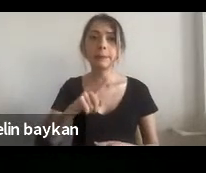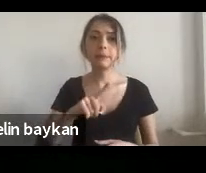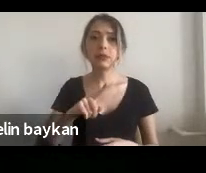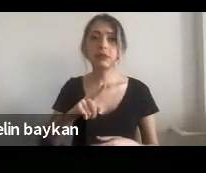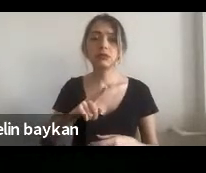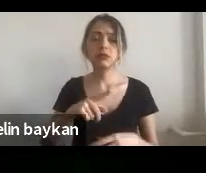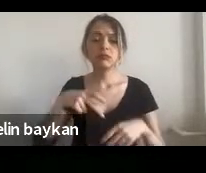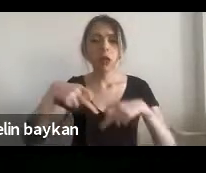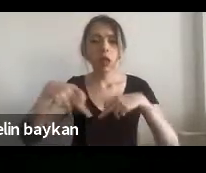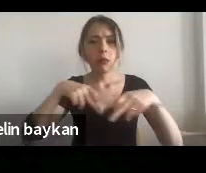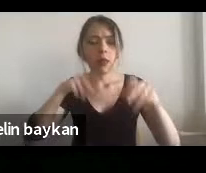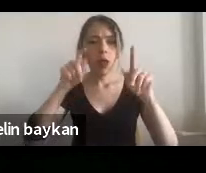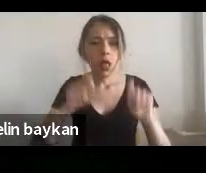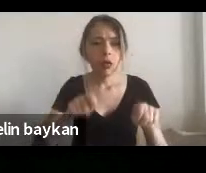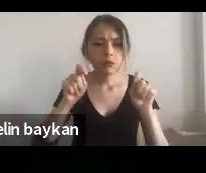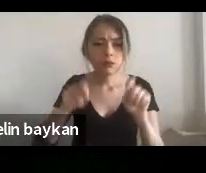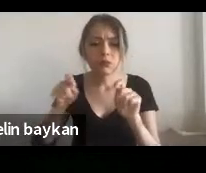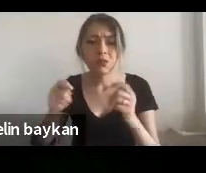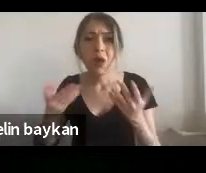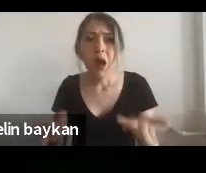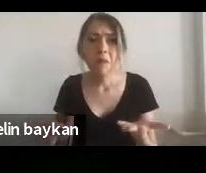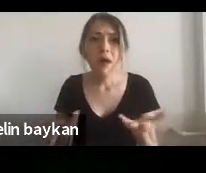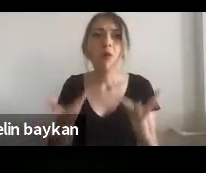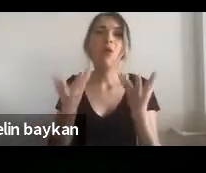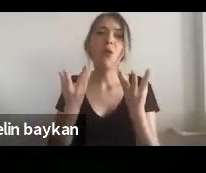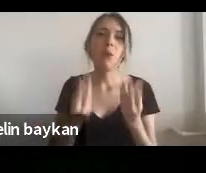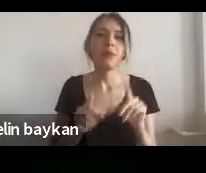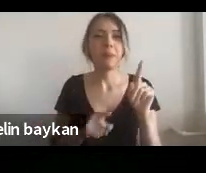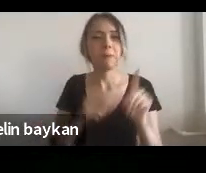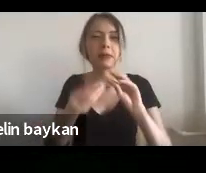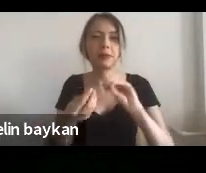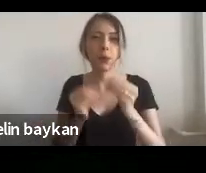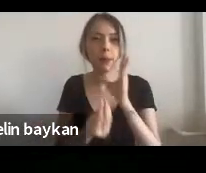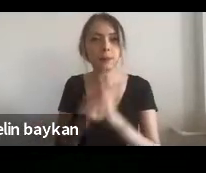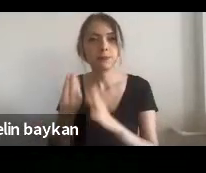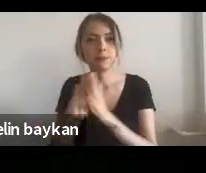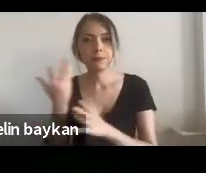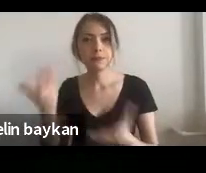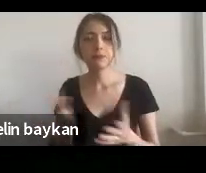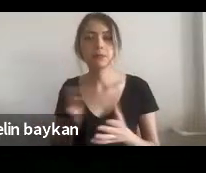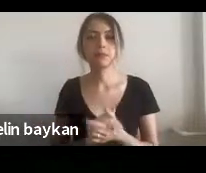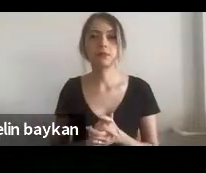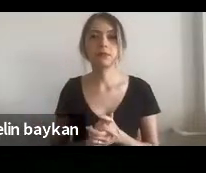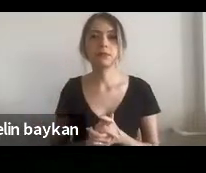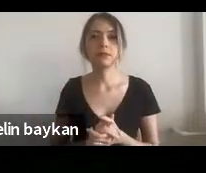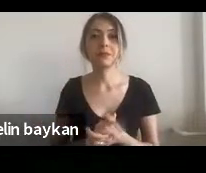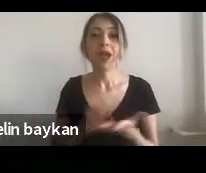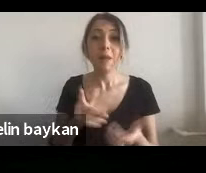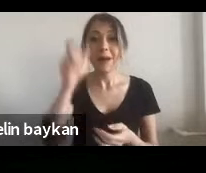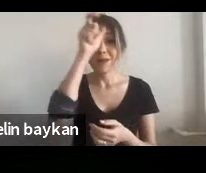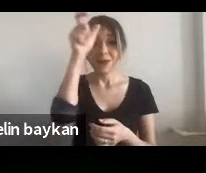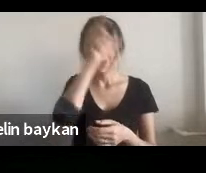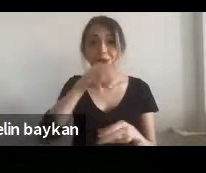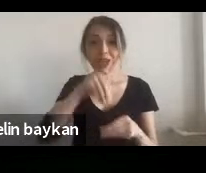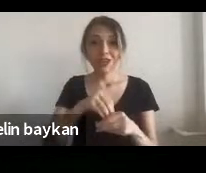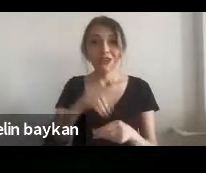planladığımız gibi gitmedi ama bazı şeyler konusunda sanıyorum Türkiye'de bir başlangıcı sağladı o